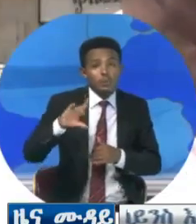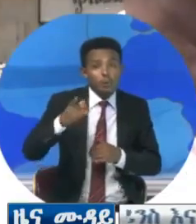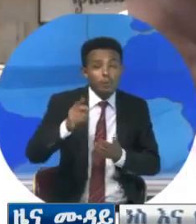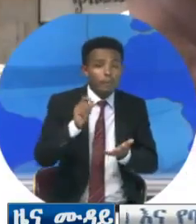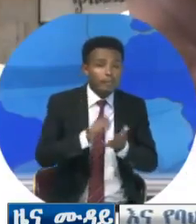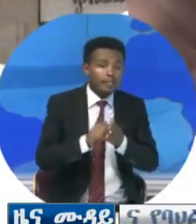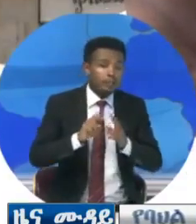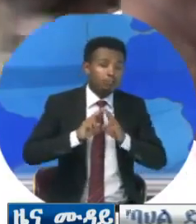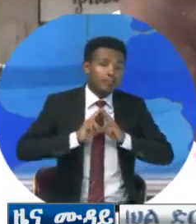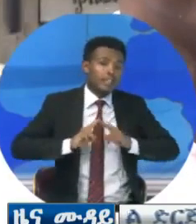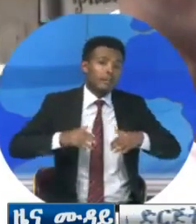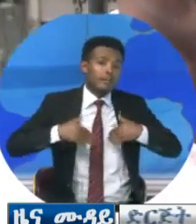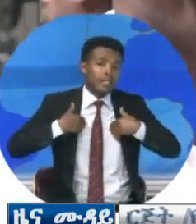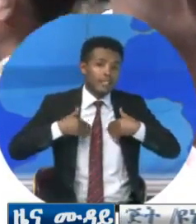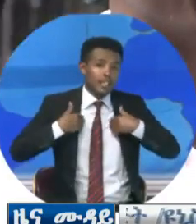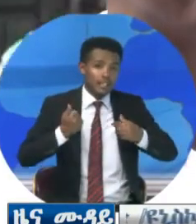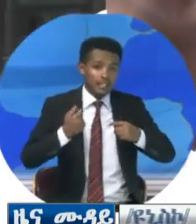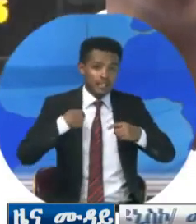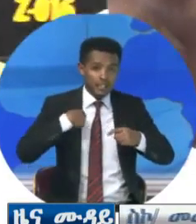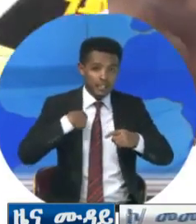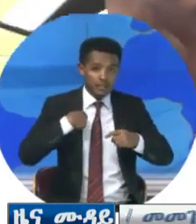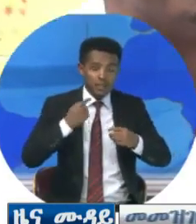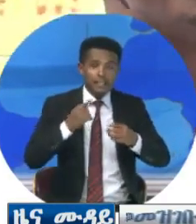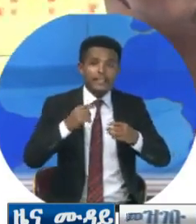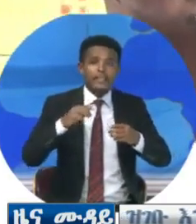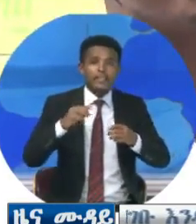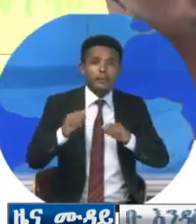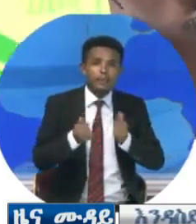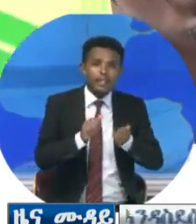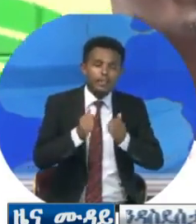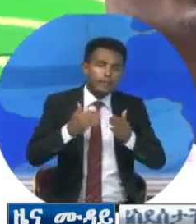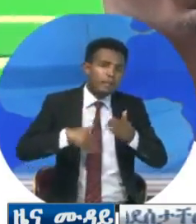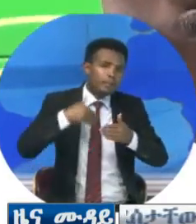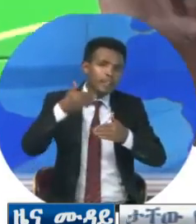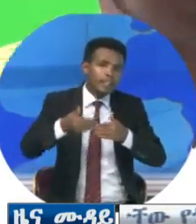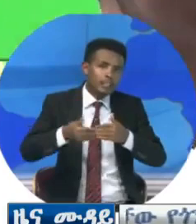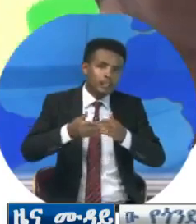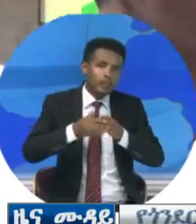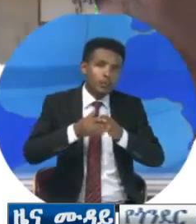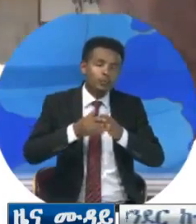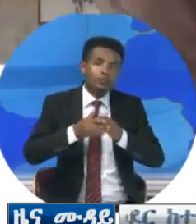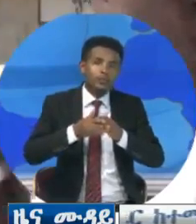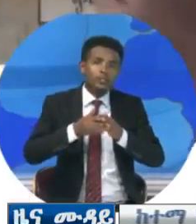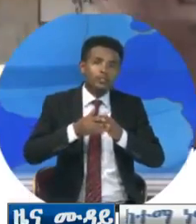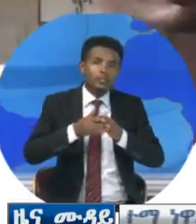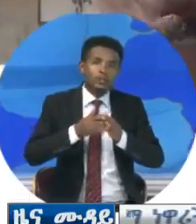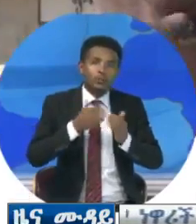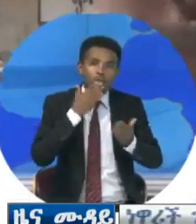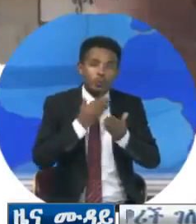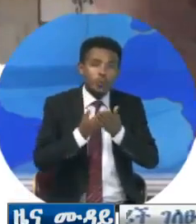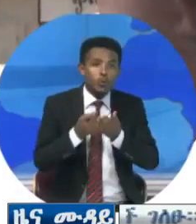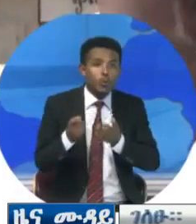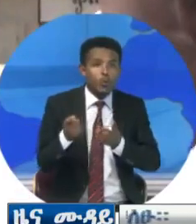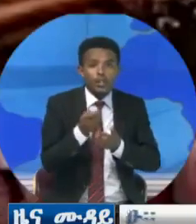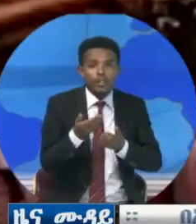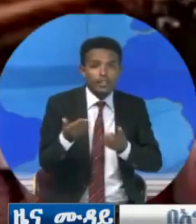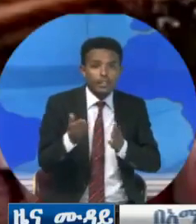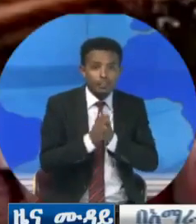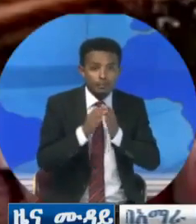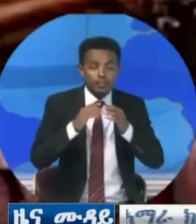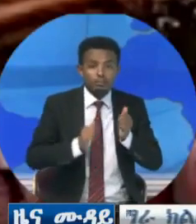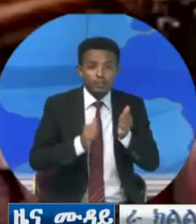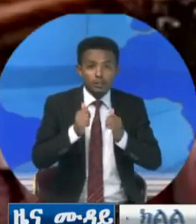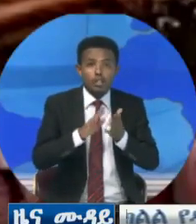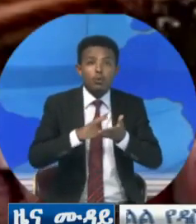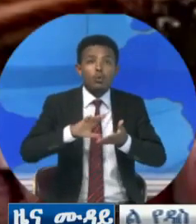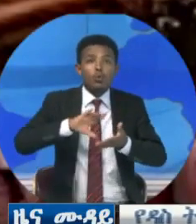በጣም ደስ ናለኝ። ያስደስታል። እኔ በቃ ጥምቀትን ለሚቀጥለውም በቃ ጥሩ የሆነ ነገር እንድናሳልፍ ነው እኔ ደስ ምለ የጎንደር